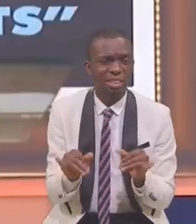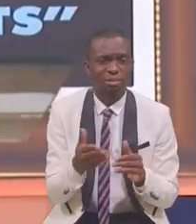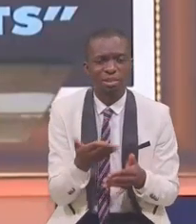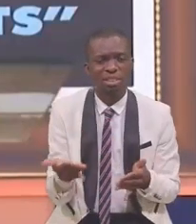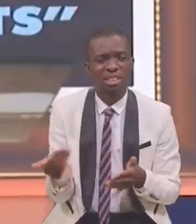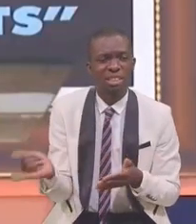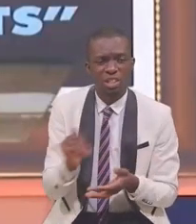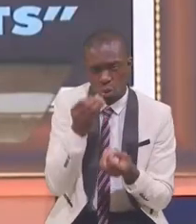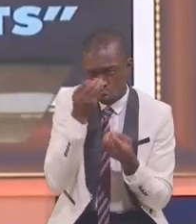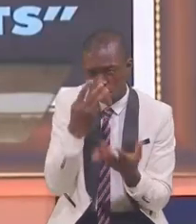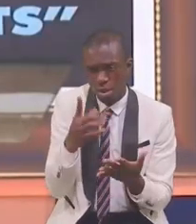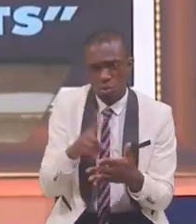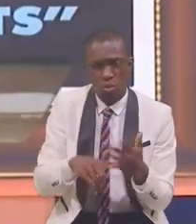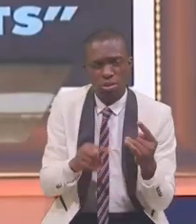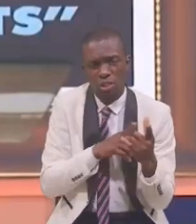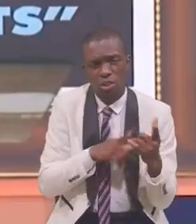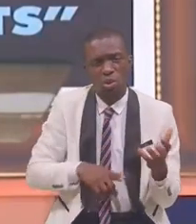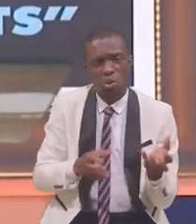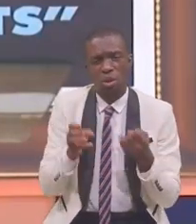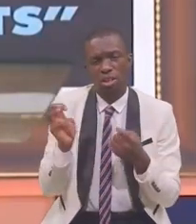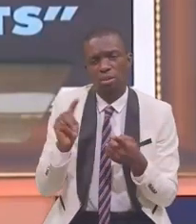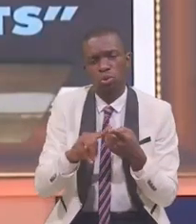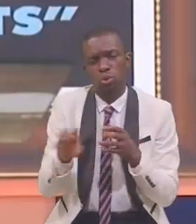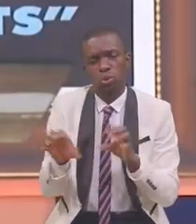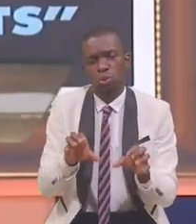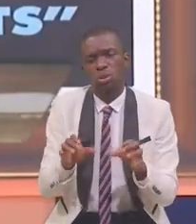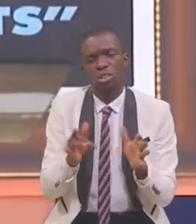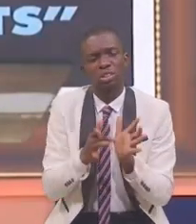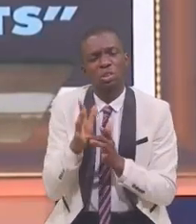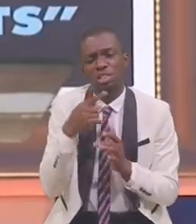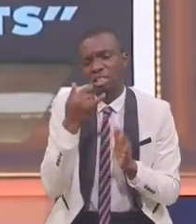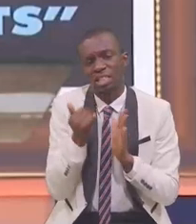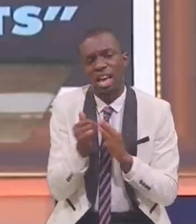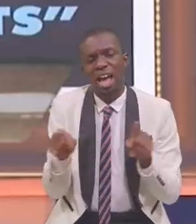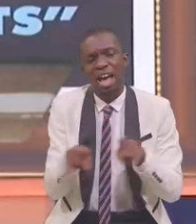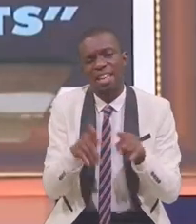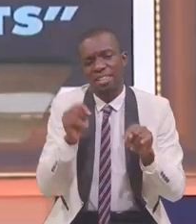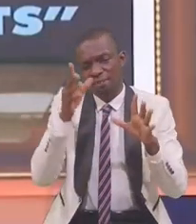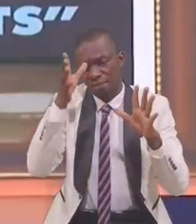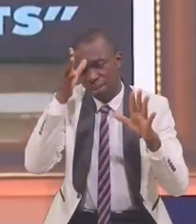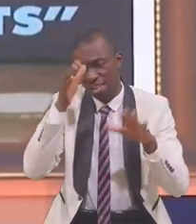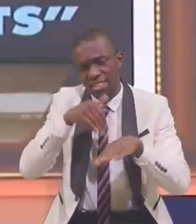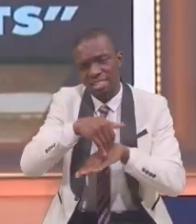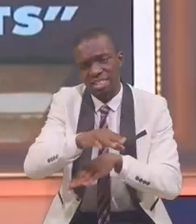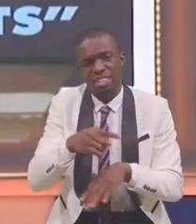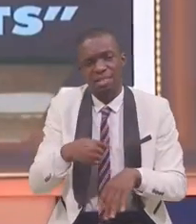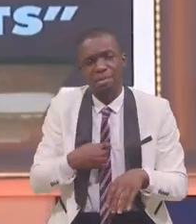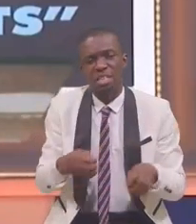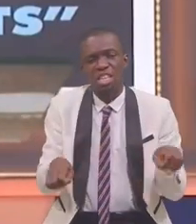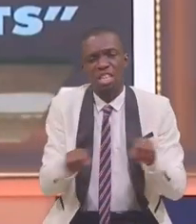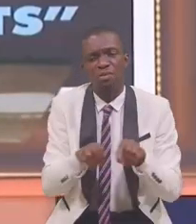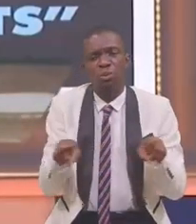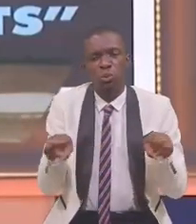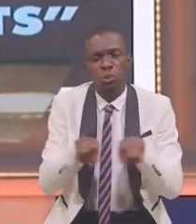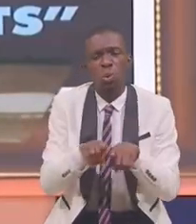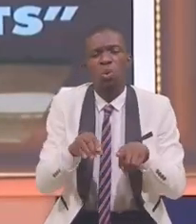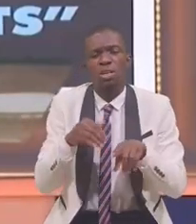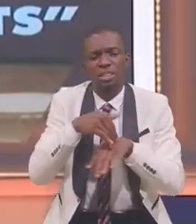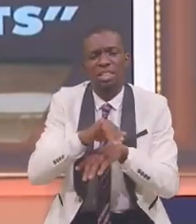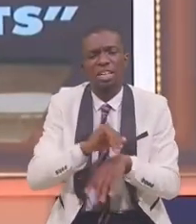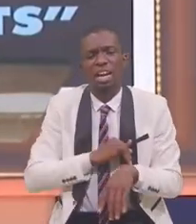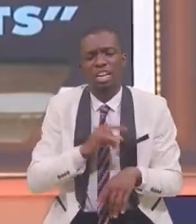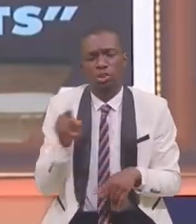Ils ont fait ce que le Seigneur veut qu'ils fassent. Parce que Jésus a dit que, comme le Père m'a envoyé, je vous